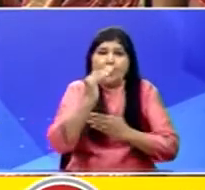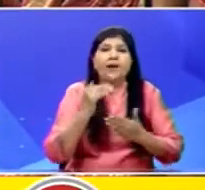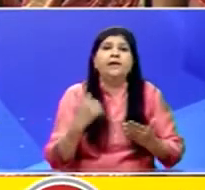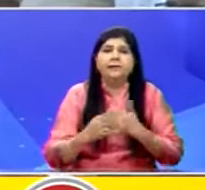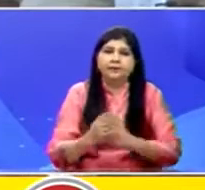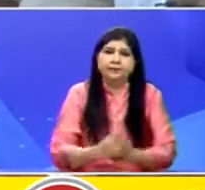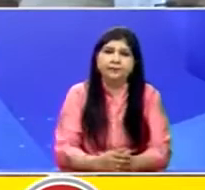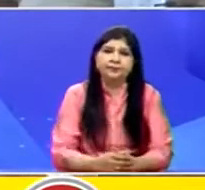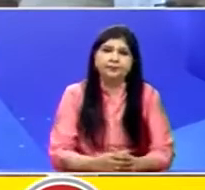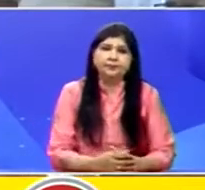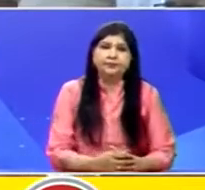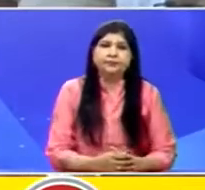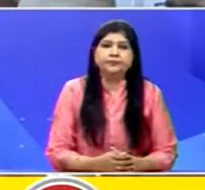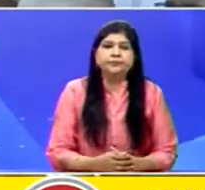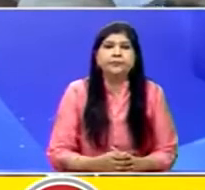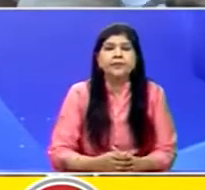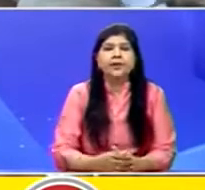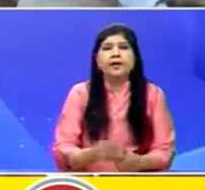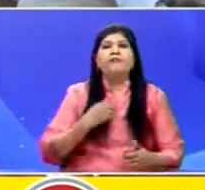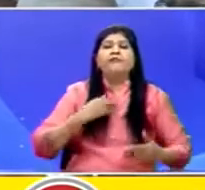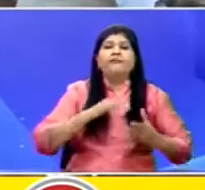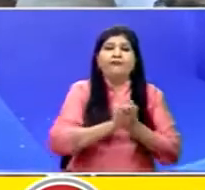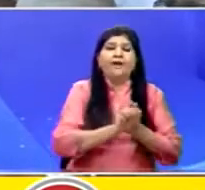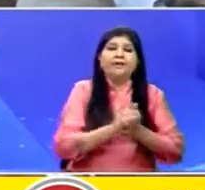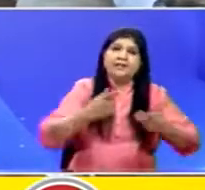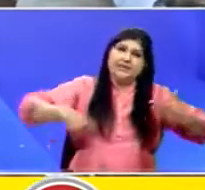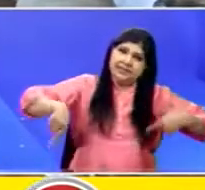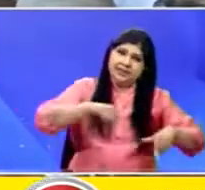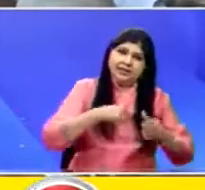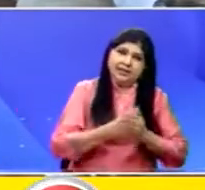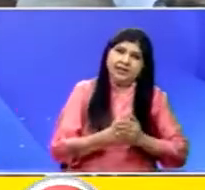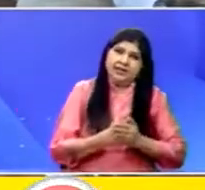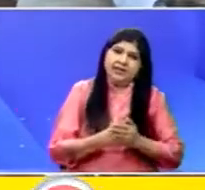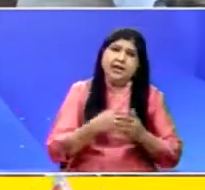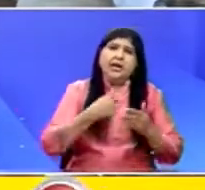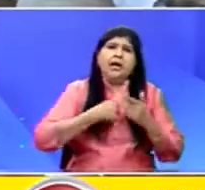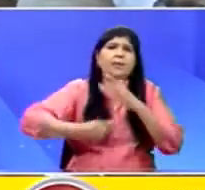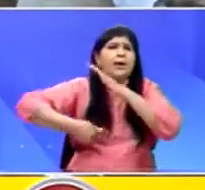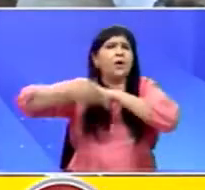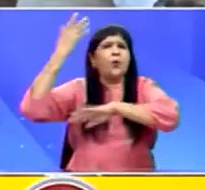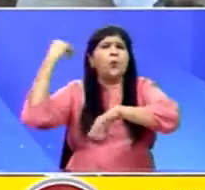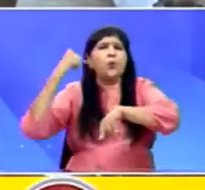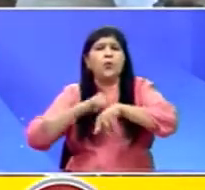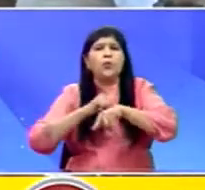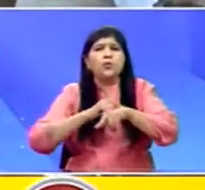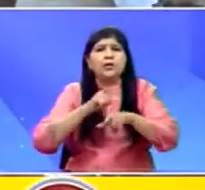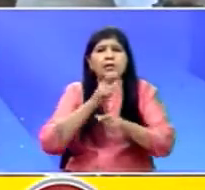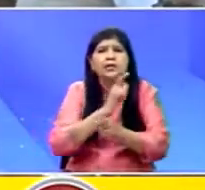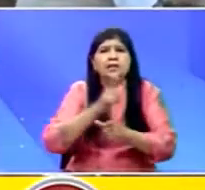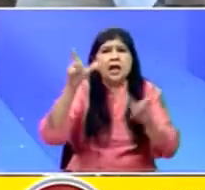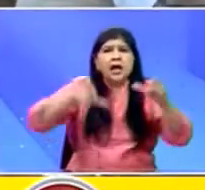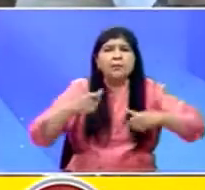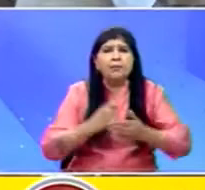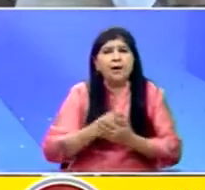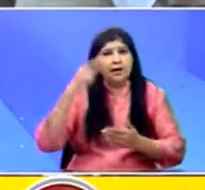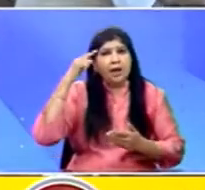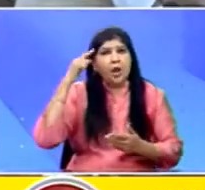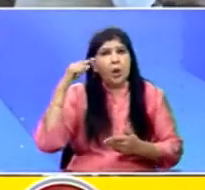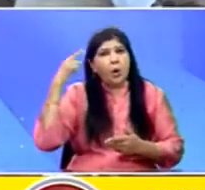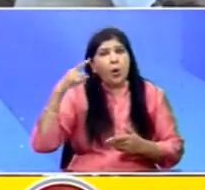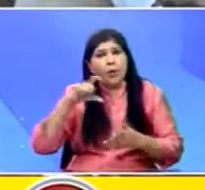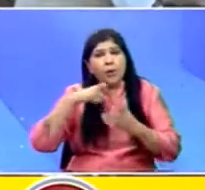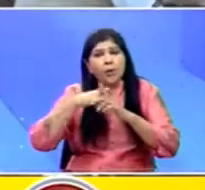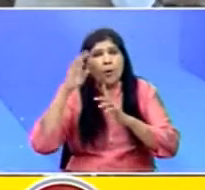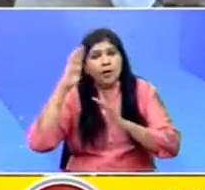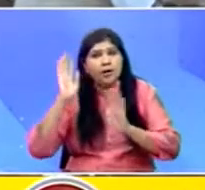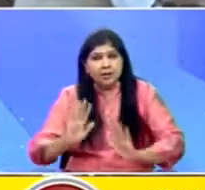है। मेरे प्यारे देशवासियों, हमारे पूर्वजों का ज्ञान, हमारे पूर्वजों की